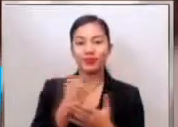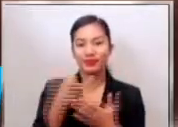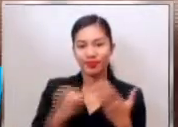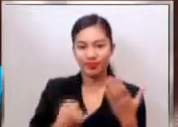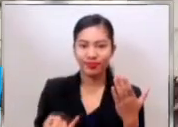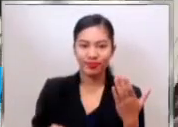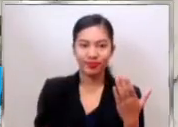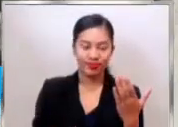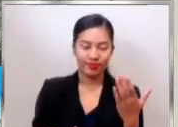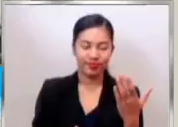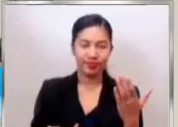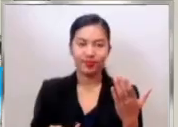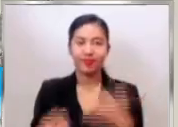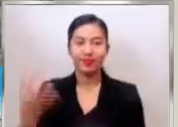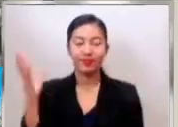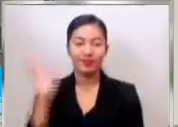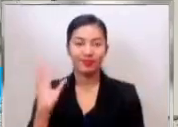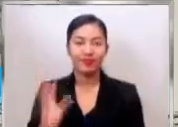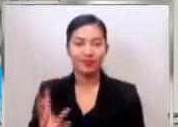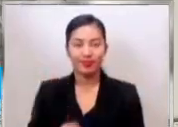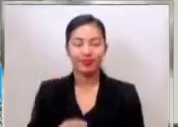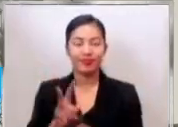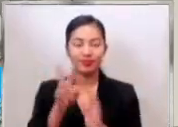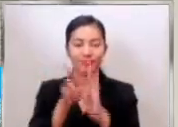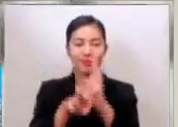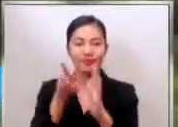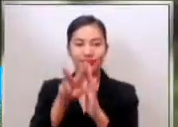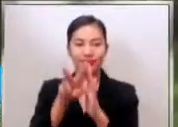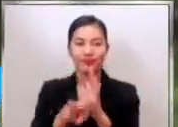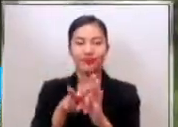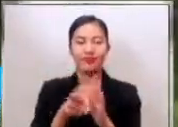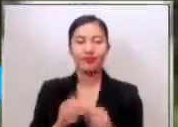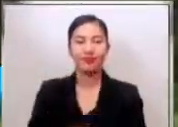prenup video. Kinilig naman ang friends and followers nila.